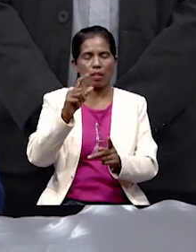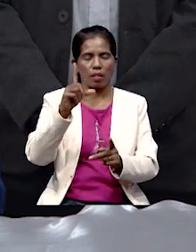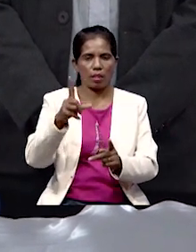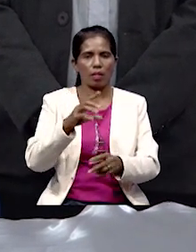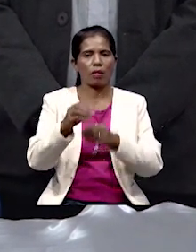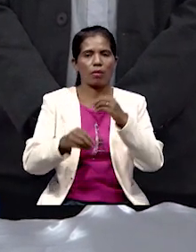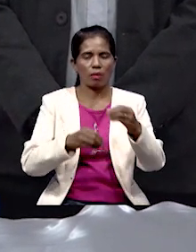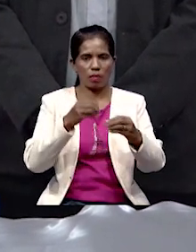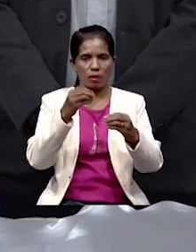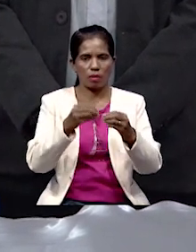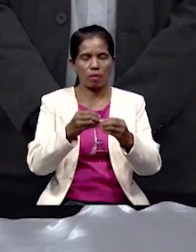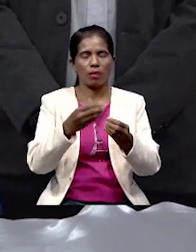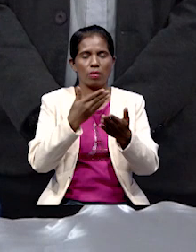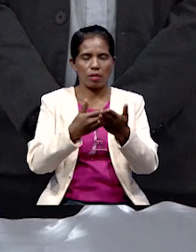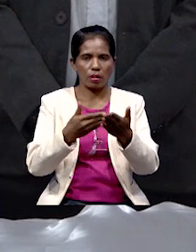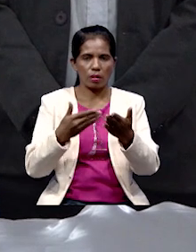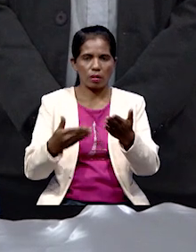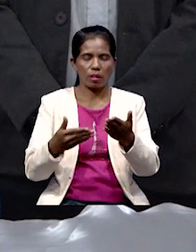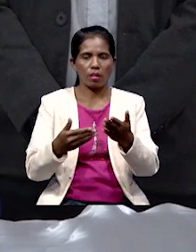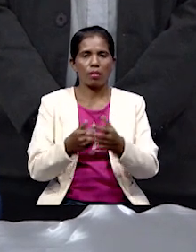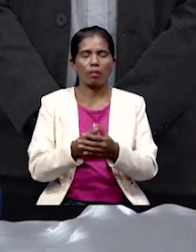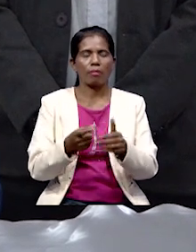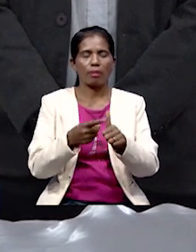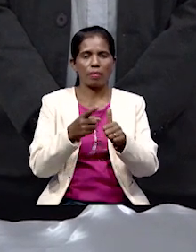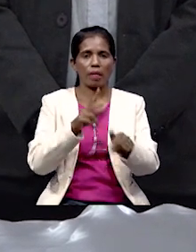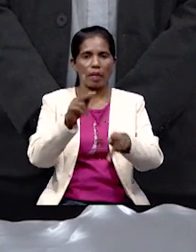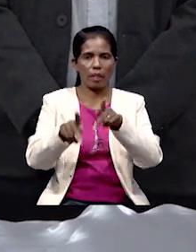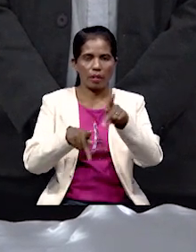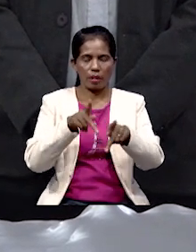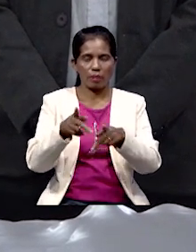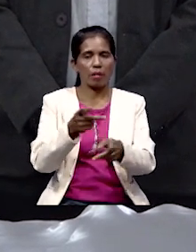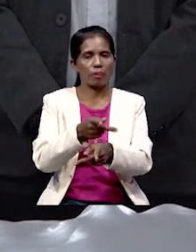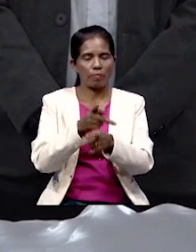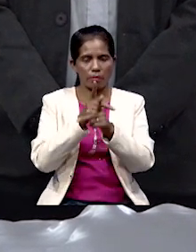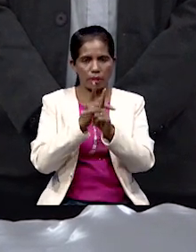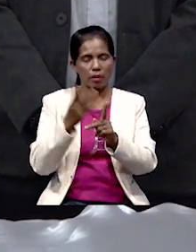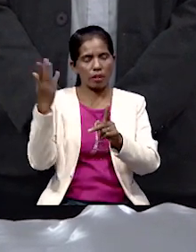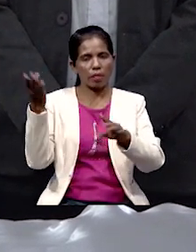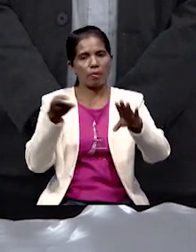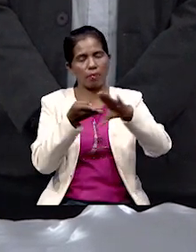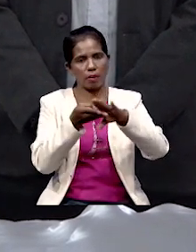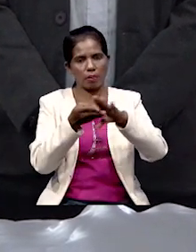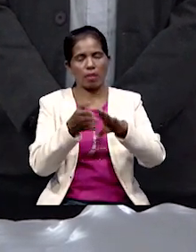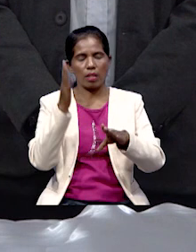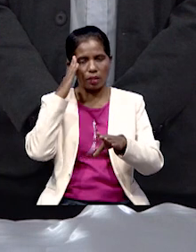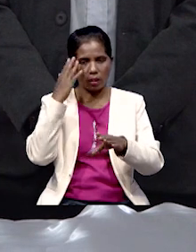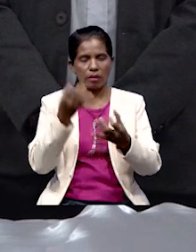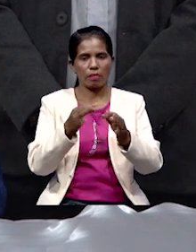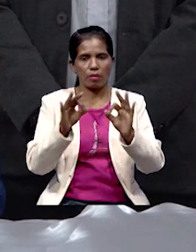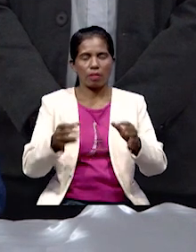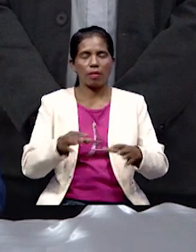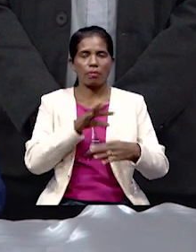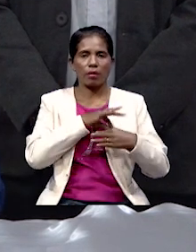ba produto produto dahulu clientes kreditu sira ia banku lokal konyese tiona. Benefisi